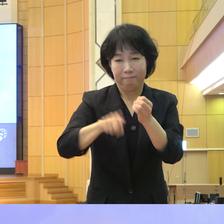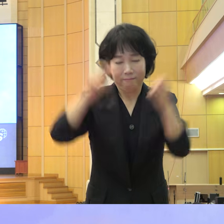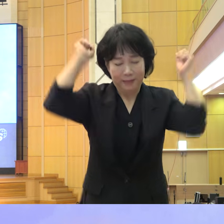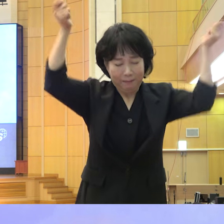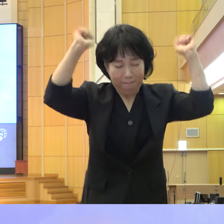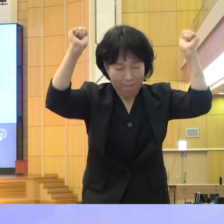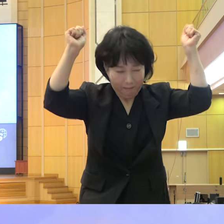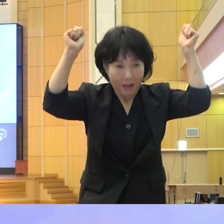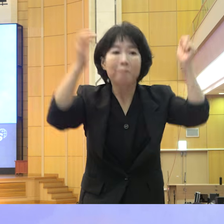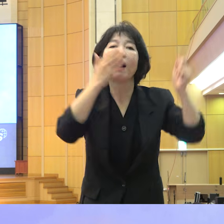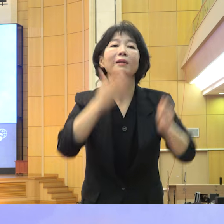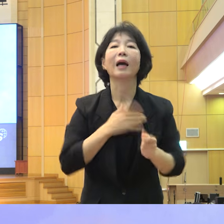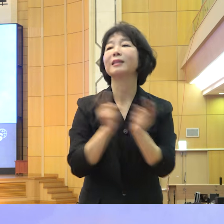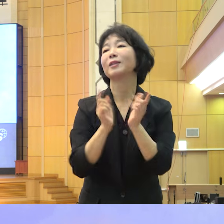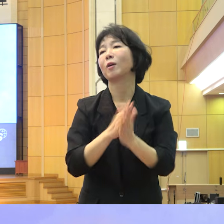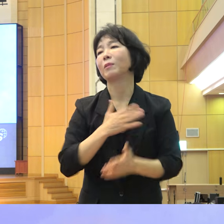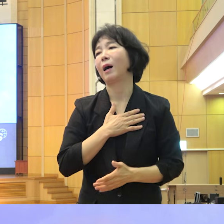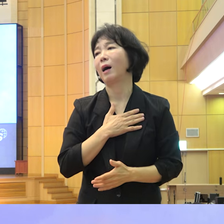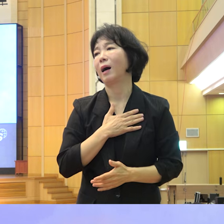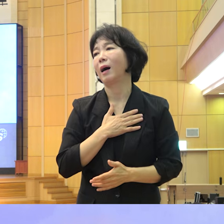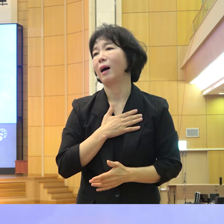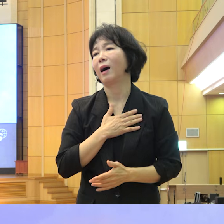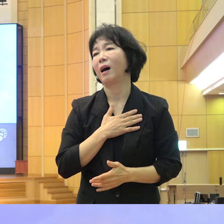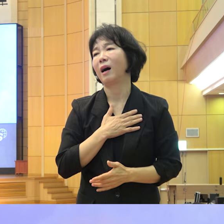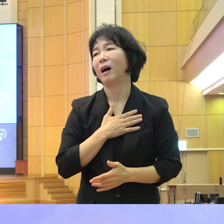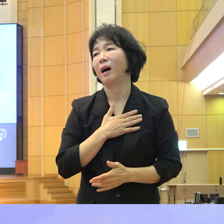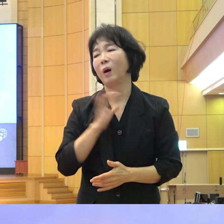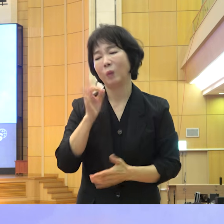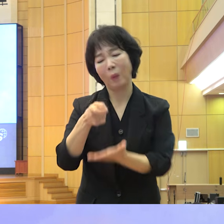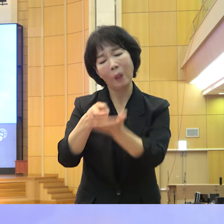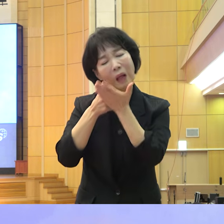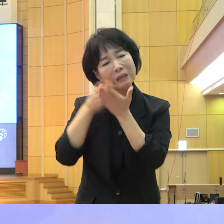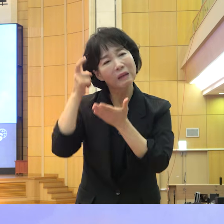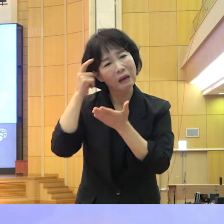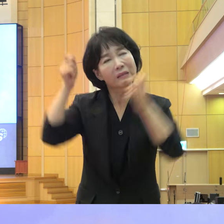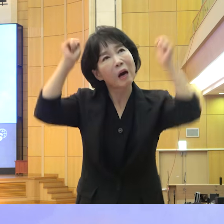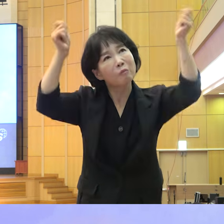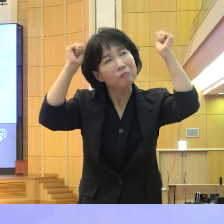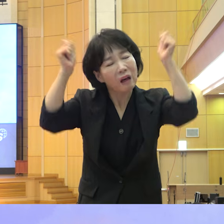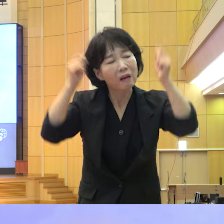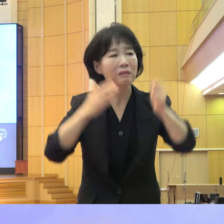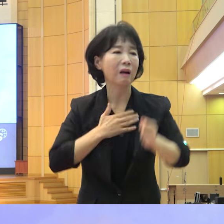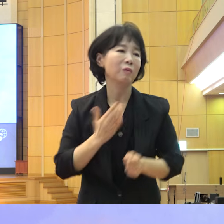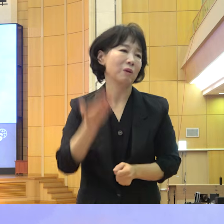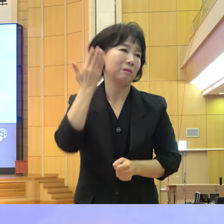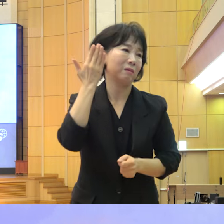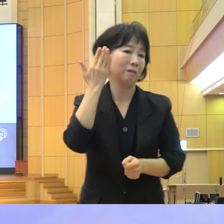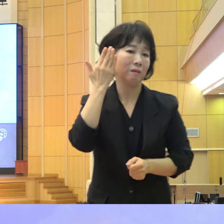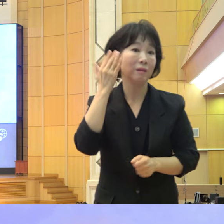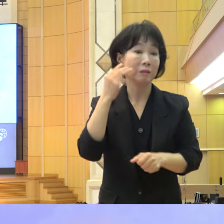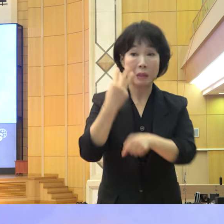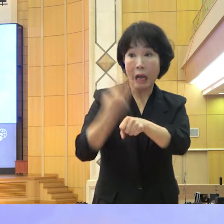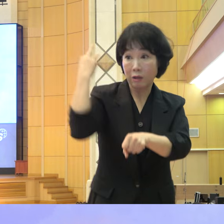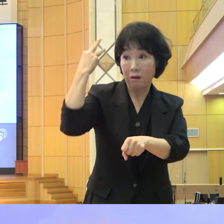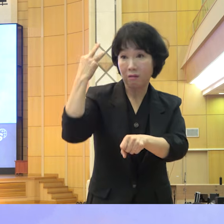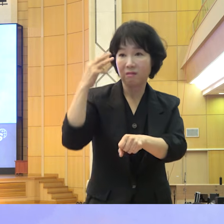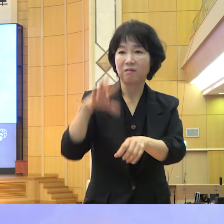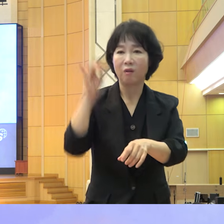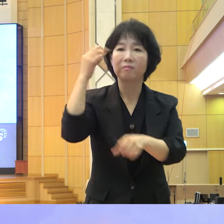받아가지고 내가 구술하자. 그럼 돈이 안 들 거 아니냐. 그래서 무당이 됐다는 거예요. 무당된 지 3년째.